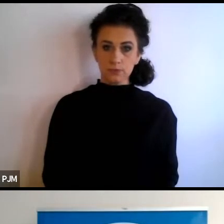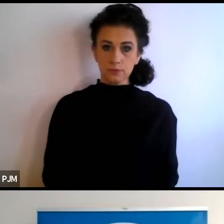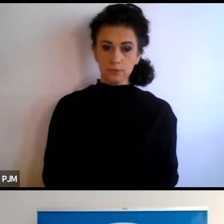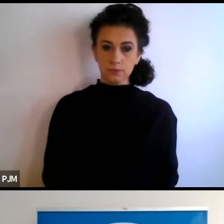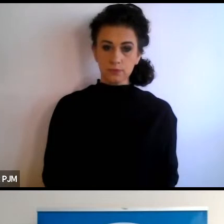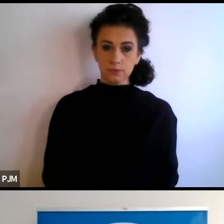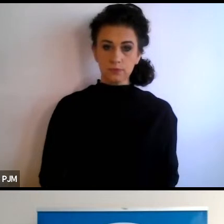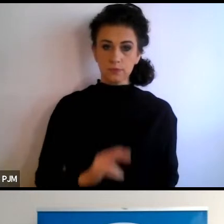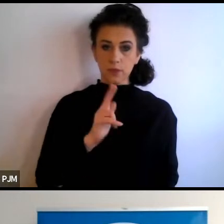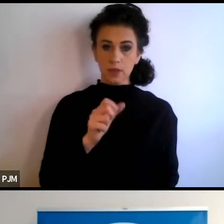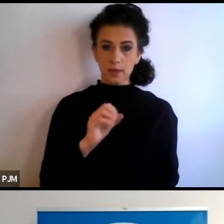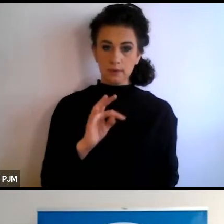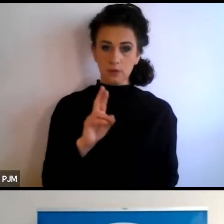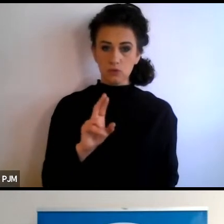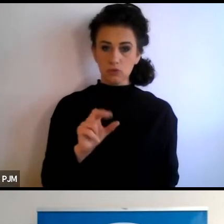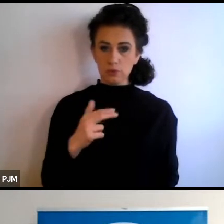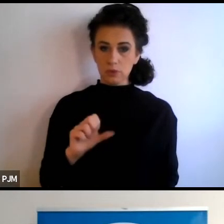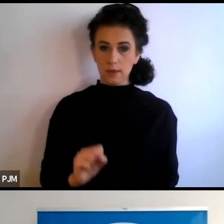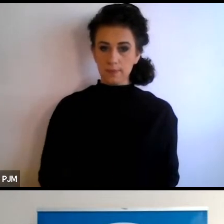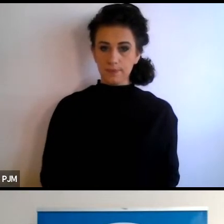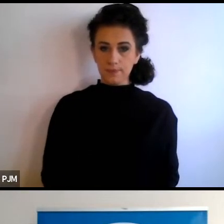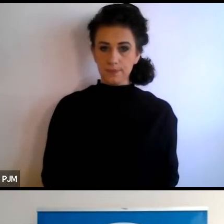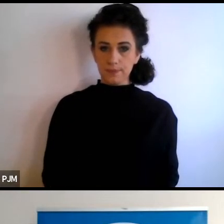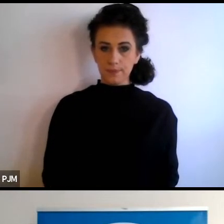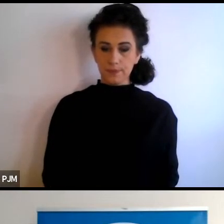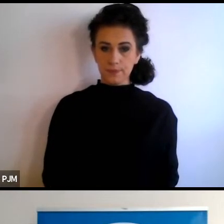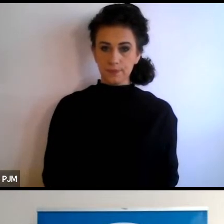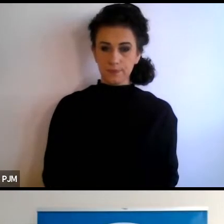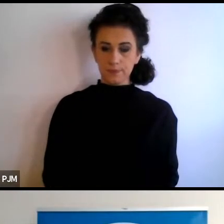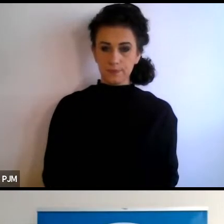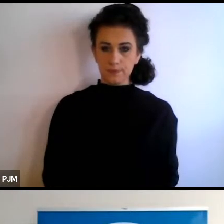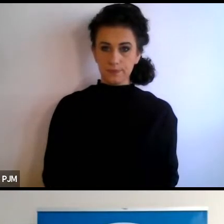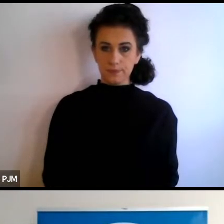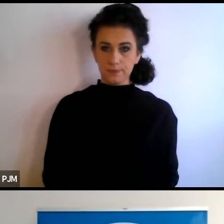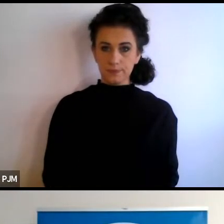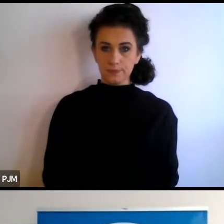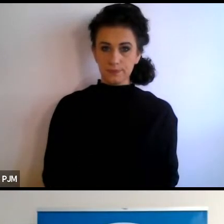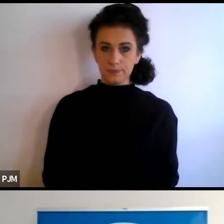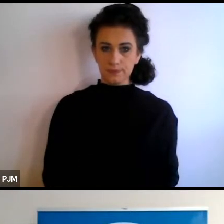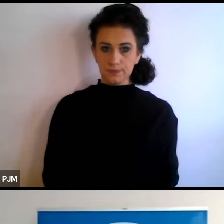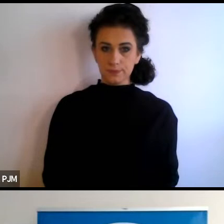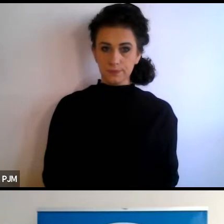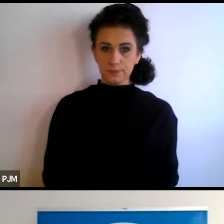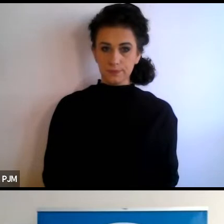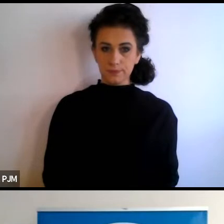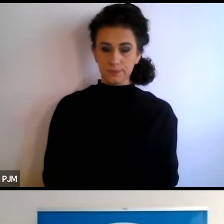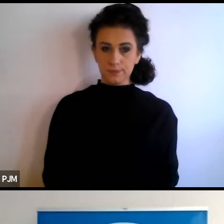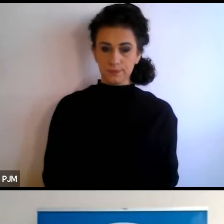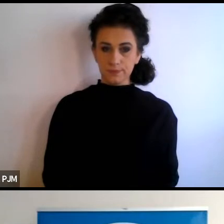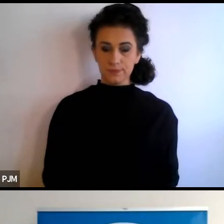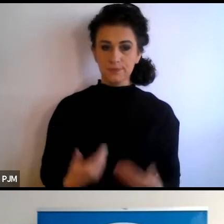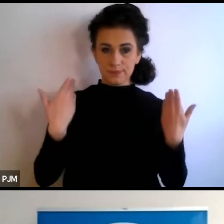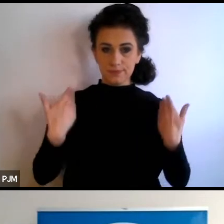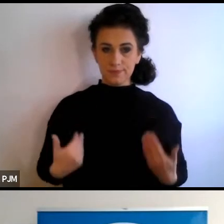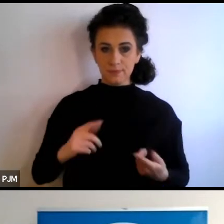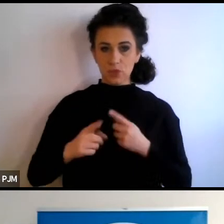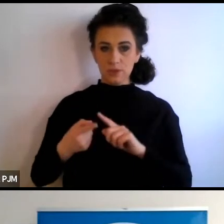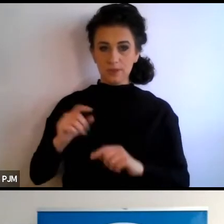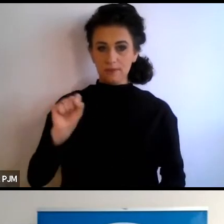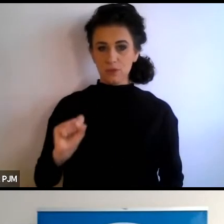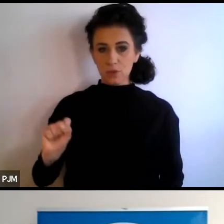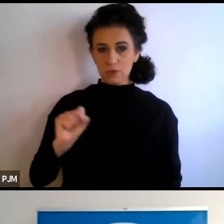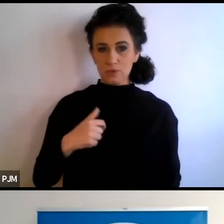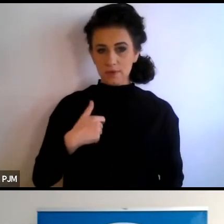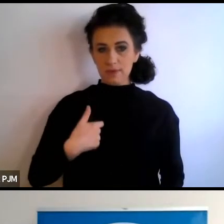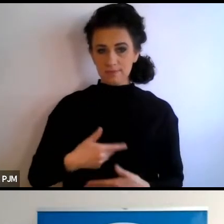Katarzyna. Teraz widzę. Może powiedzieć, jakie jest na PWF. Zapytałam się, czy mam się podzielić tym naszym doświadczeniem na Politechnice Wrocławskiej. U